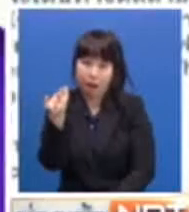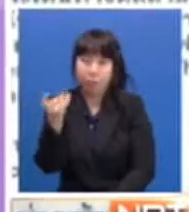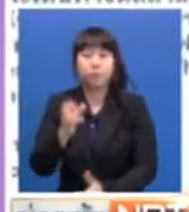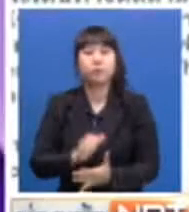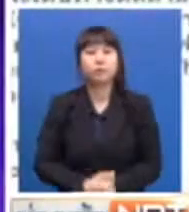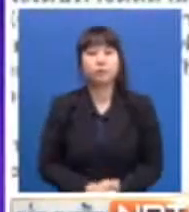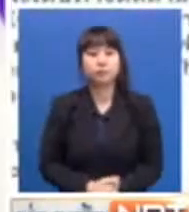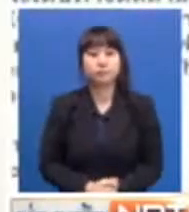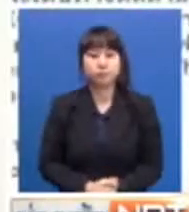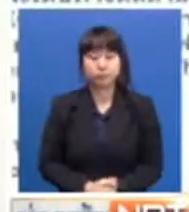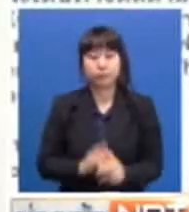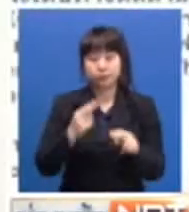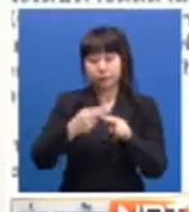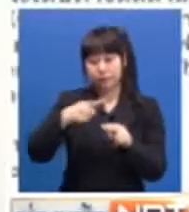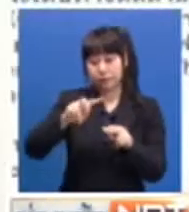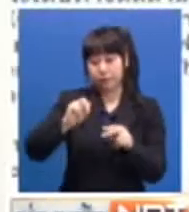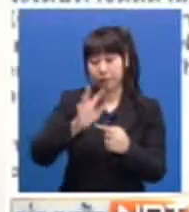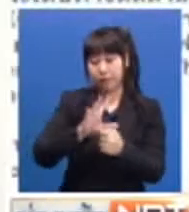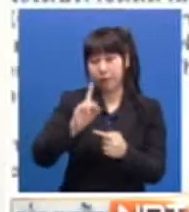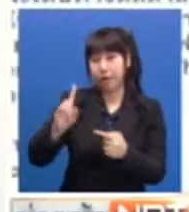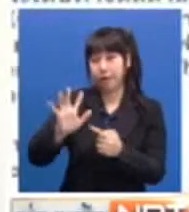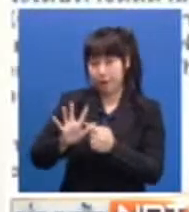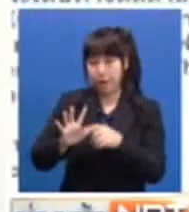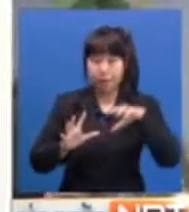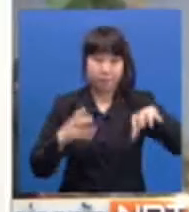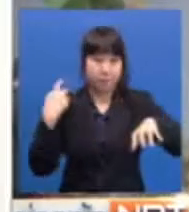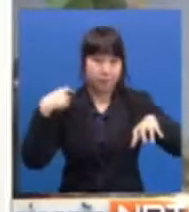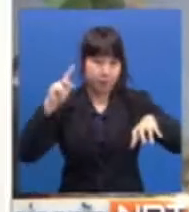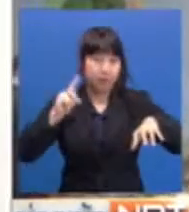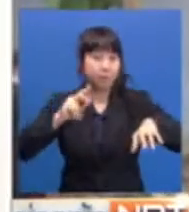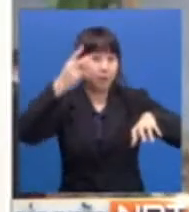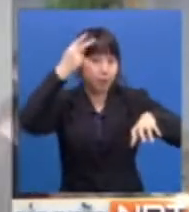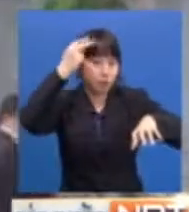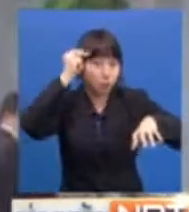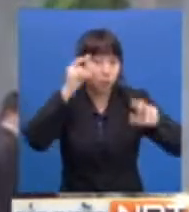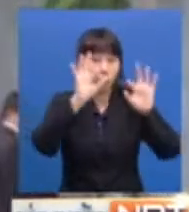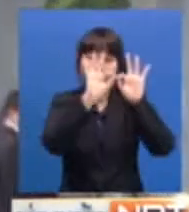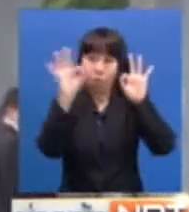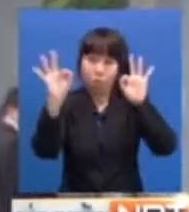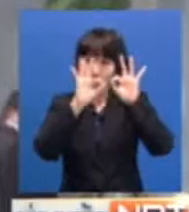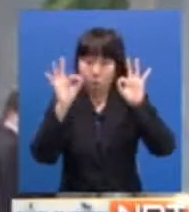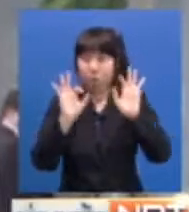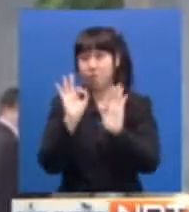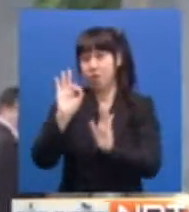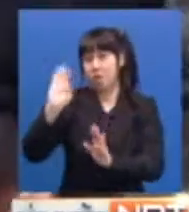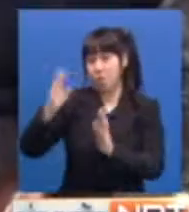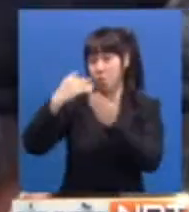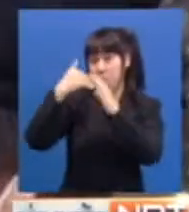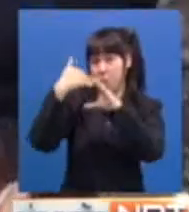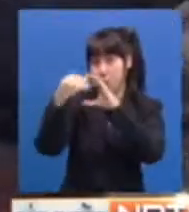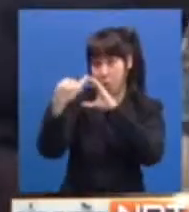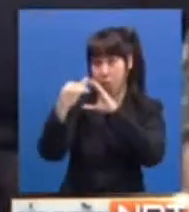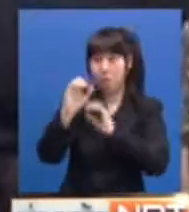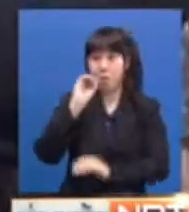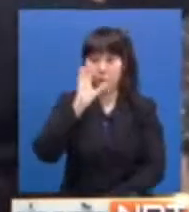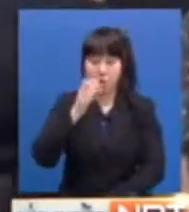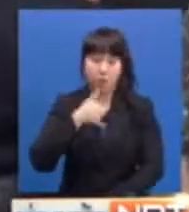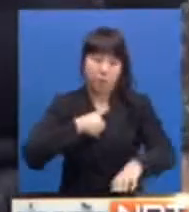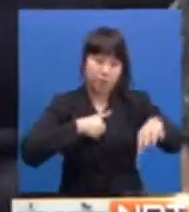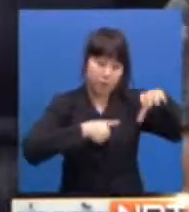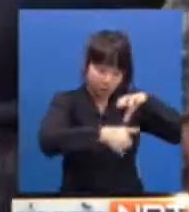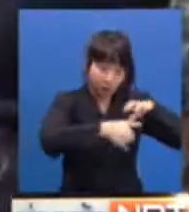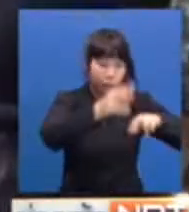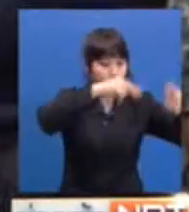ไปซึ่งหม่อมหลวงปนัดดาดิศกุลปลัดสำนักนายกรัฐมนตรีโพสต์ข้อความผ่าน Facebookค่ะและระบุถึงการตรวจโกดัง